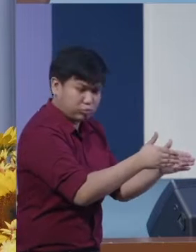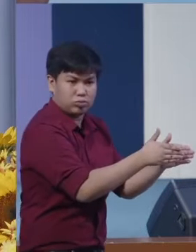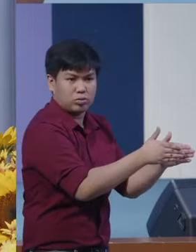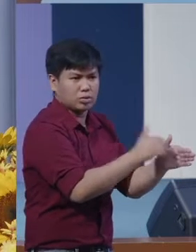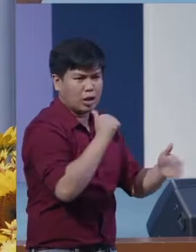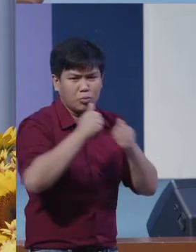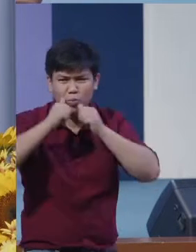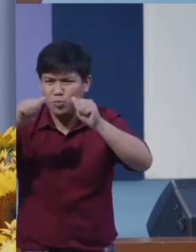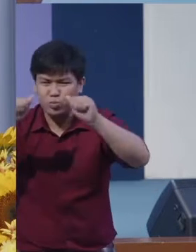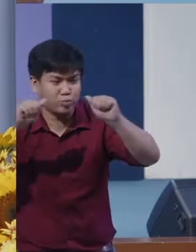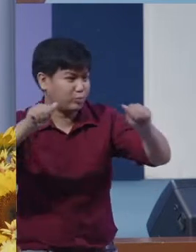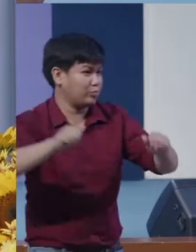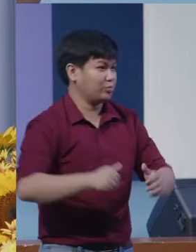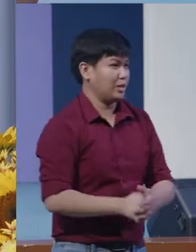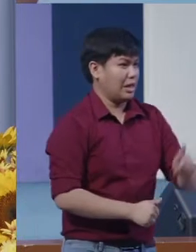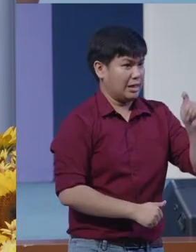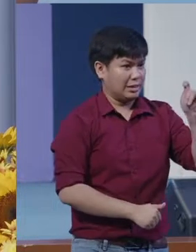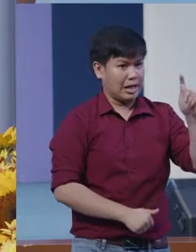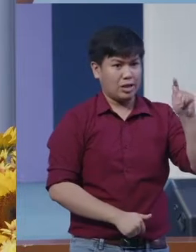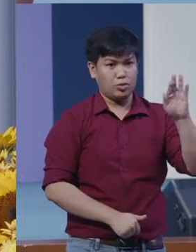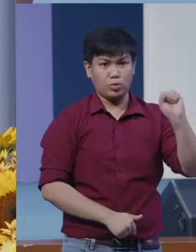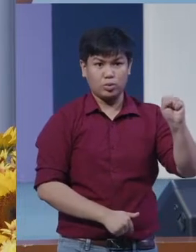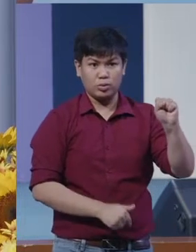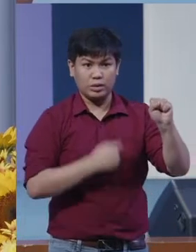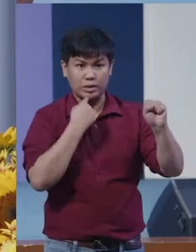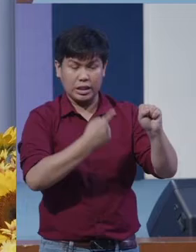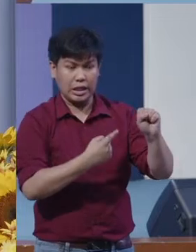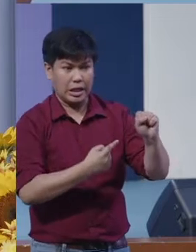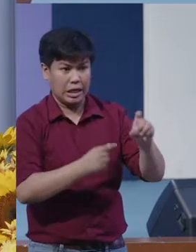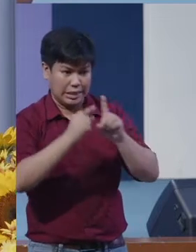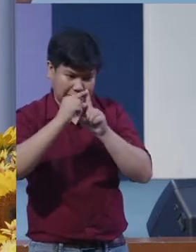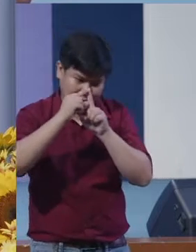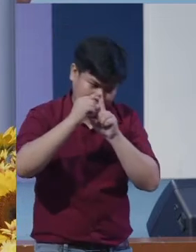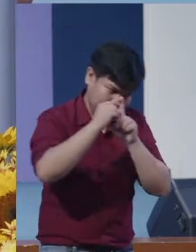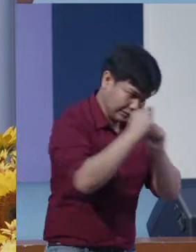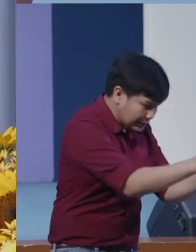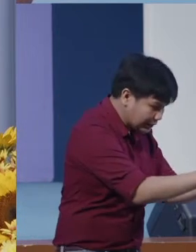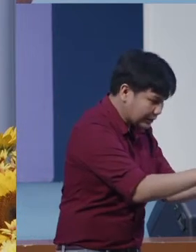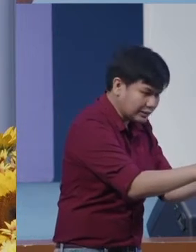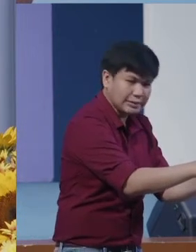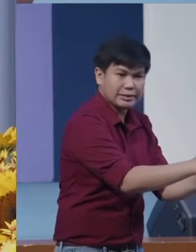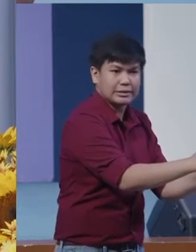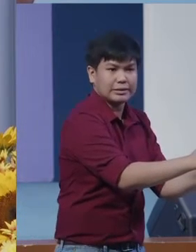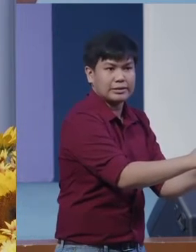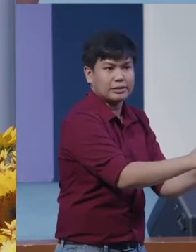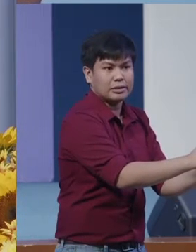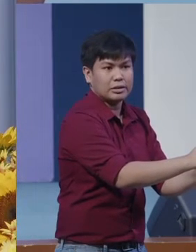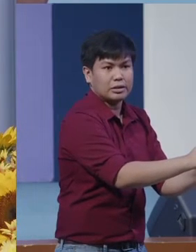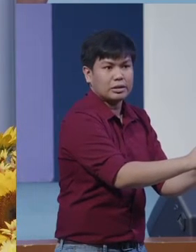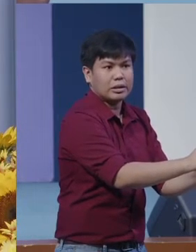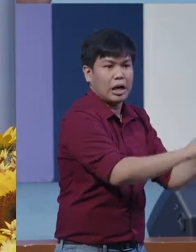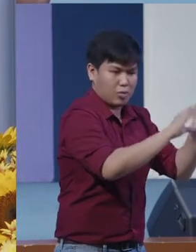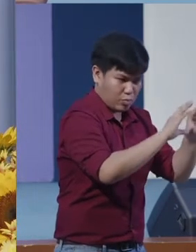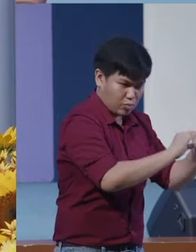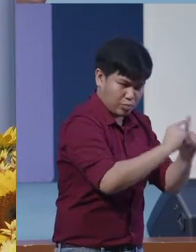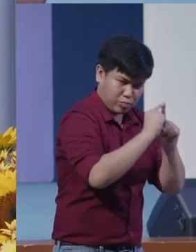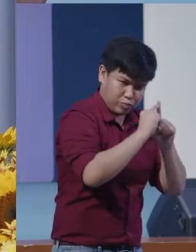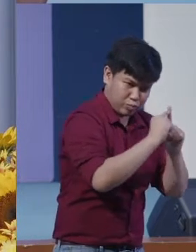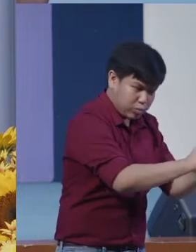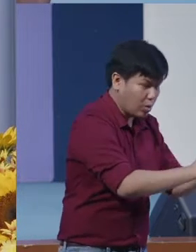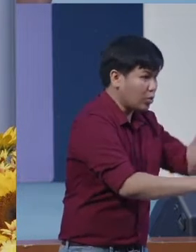Titus 1:13, this testimony is true, therefore rebuke them sharply, that they may be sound in the faith. May